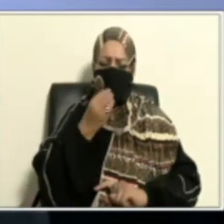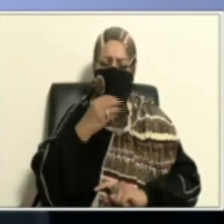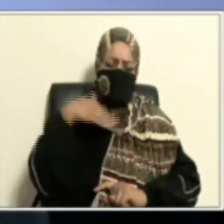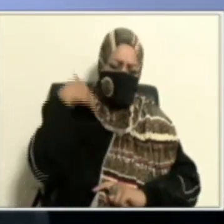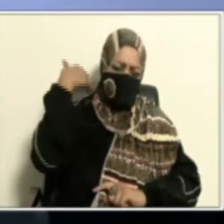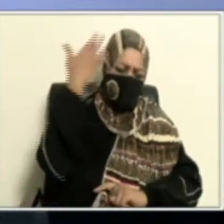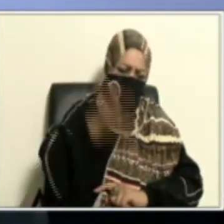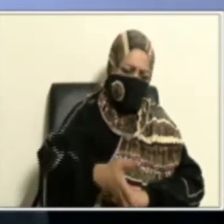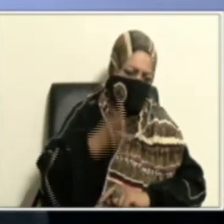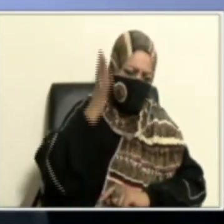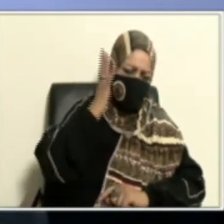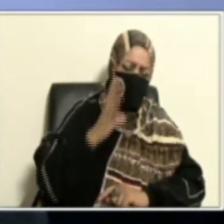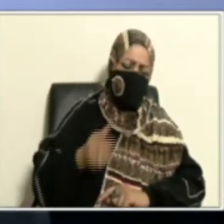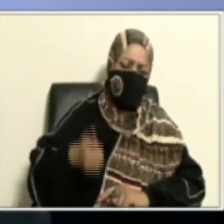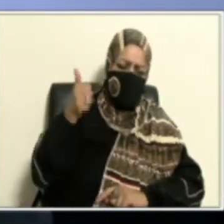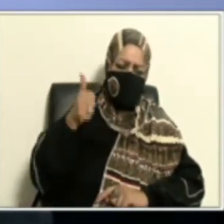الأولى.